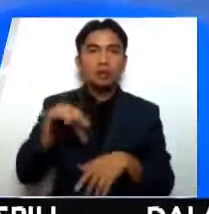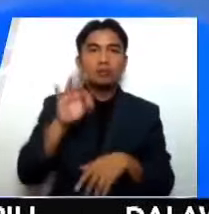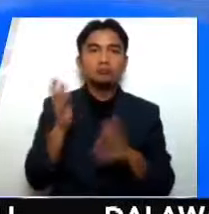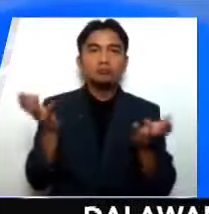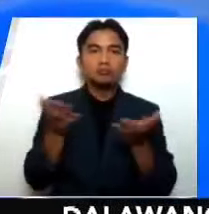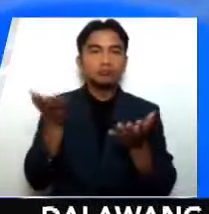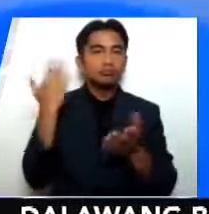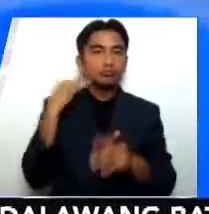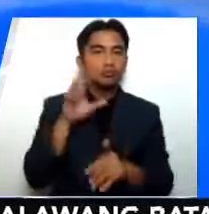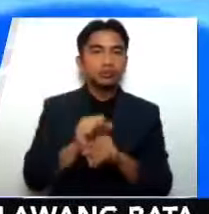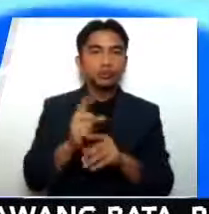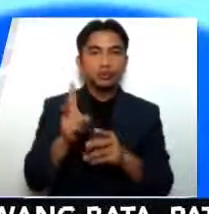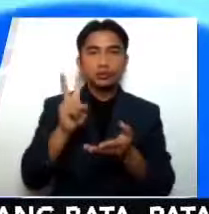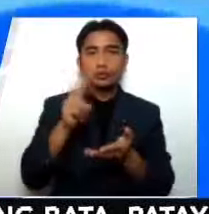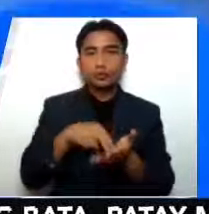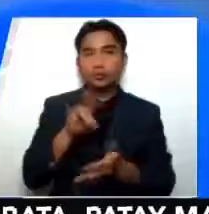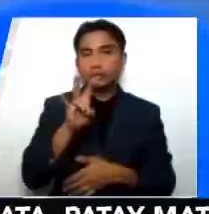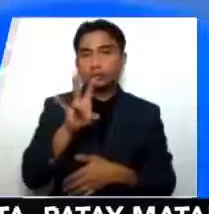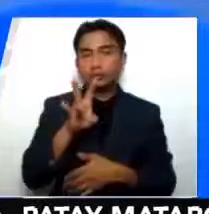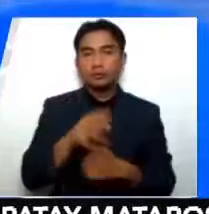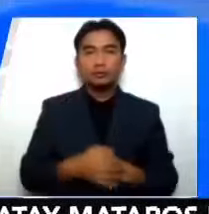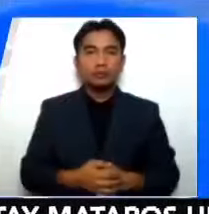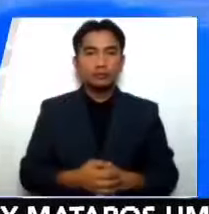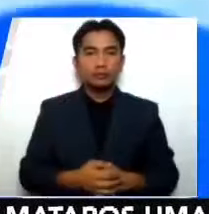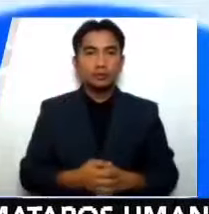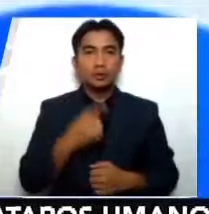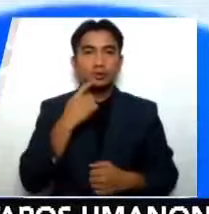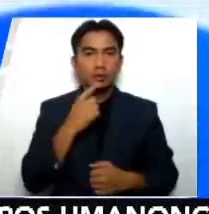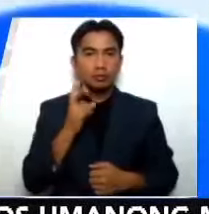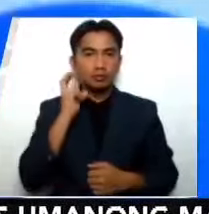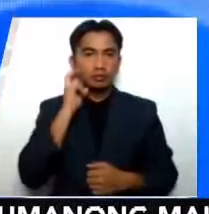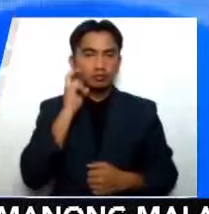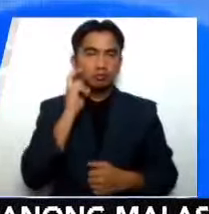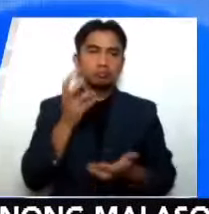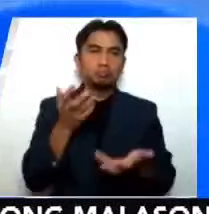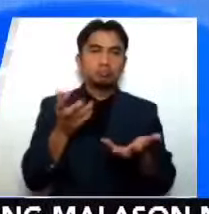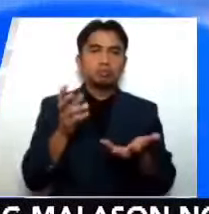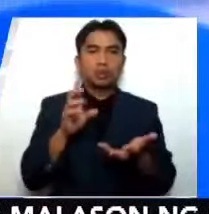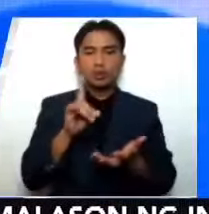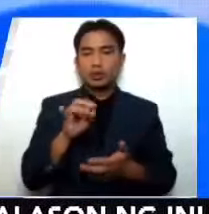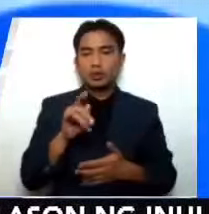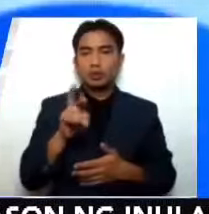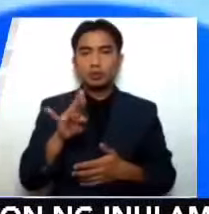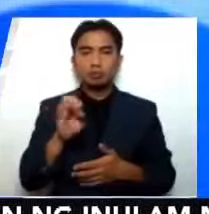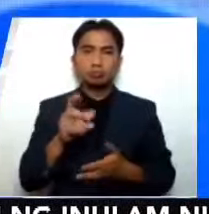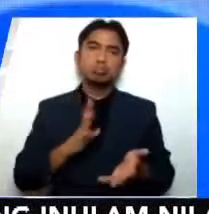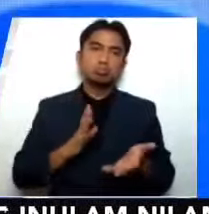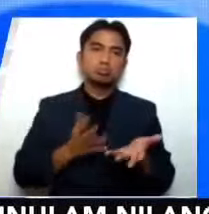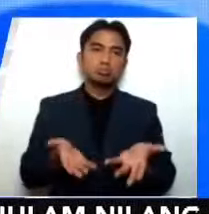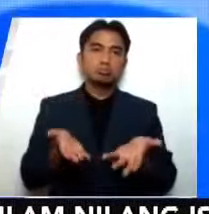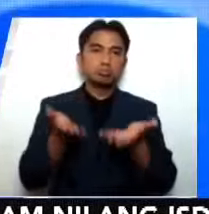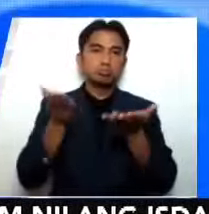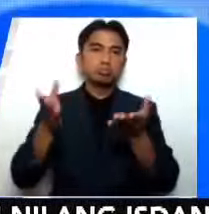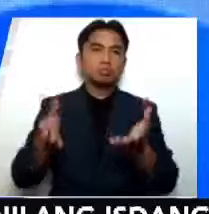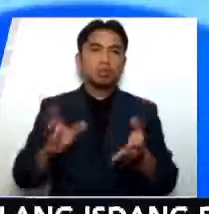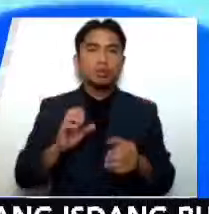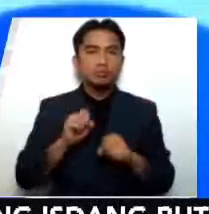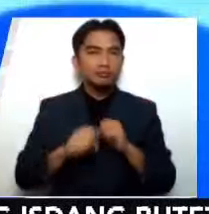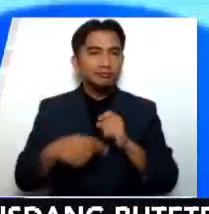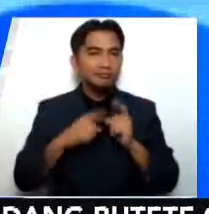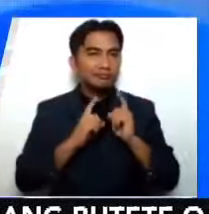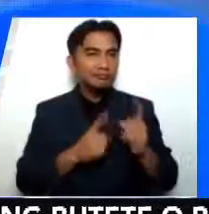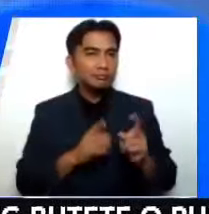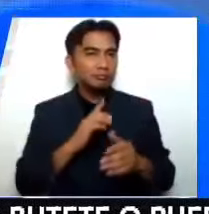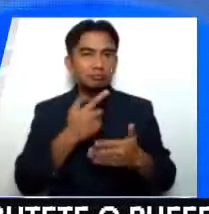2017. Tinawag ni Congressman Duterte na welcome development ang paghahain ng reklamo para masagot niya ang mga akusasyon sa ilalim